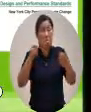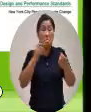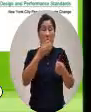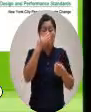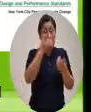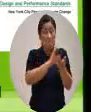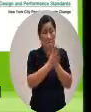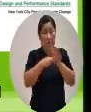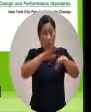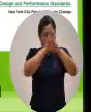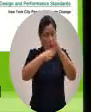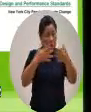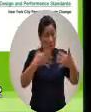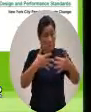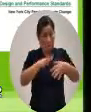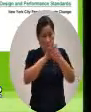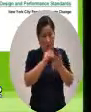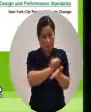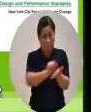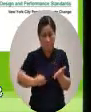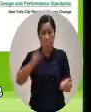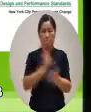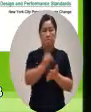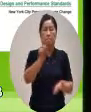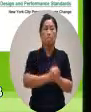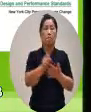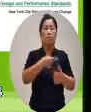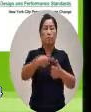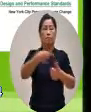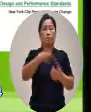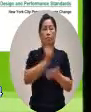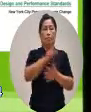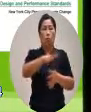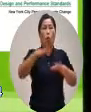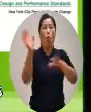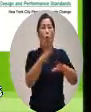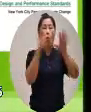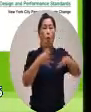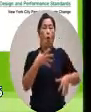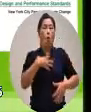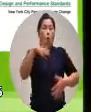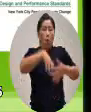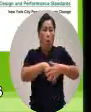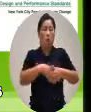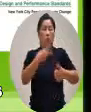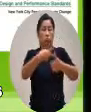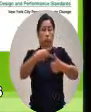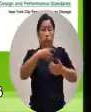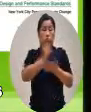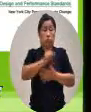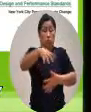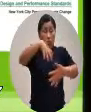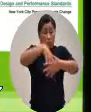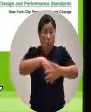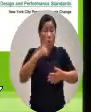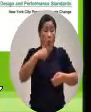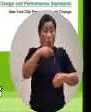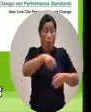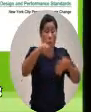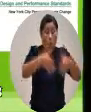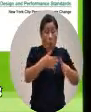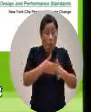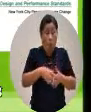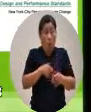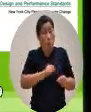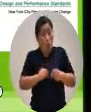的問題全部都把它寫在第一個報告這氣候風險的資訊在第二個報告裡面他也針對這些重要的設施你